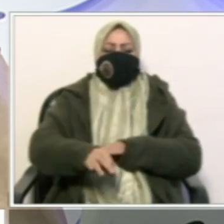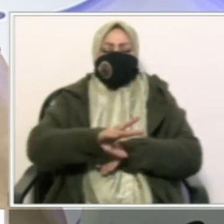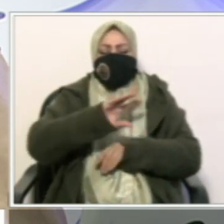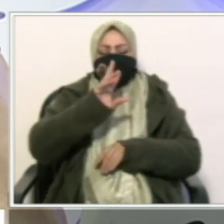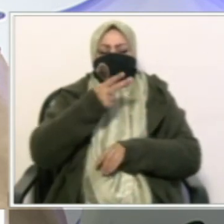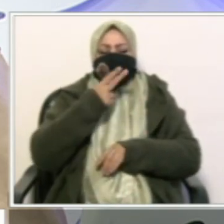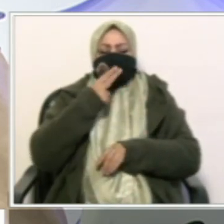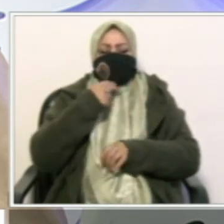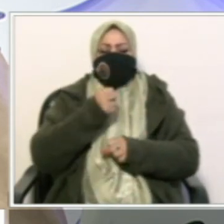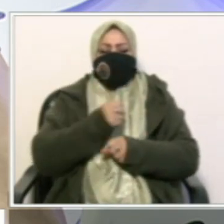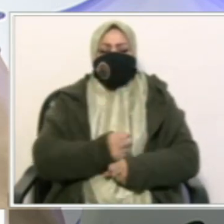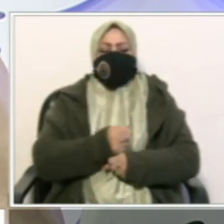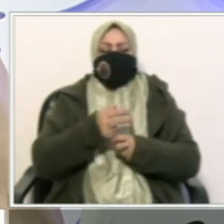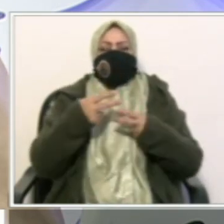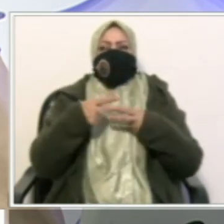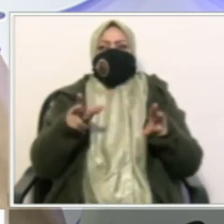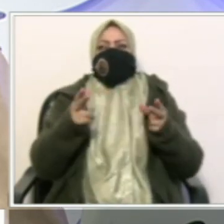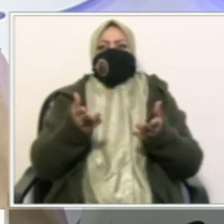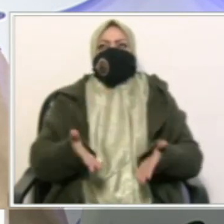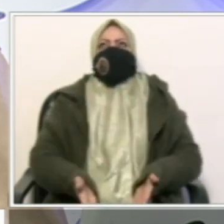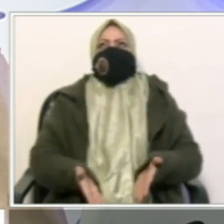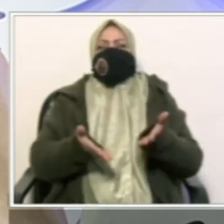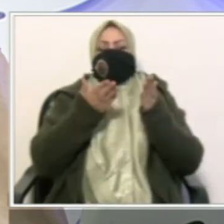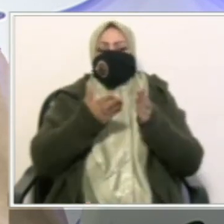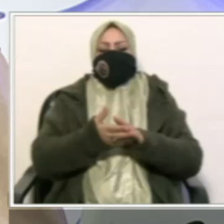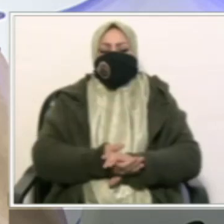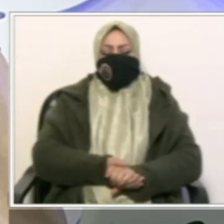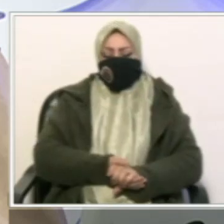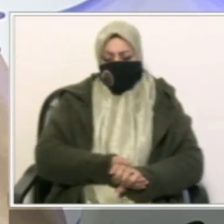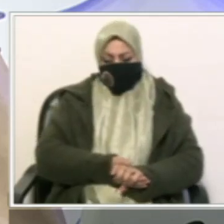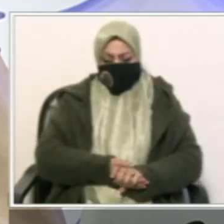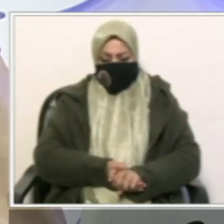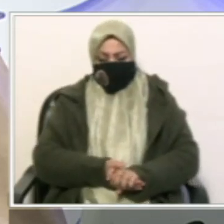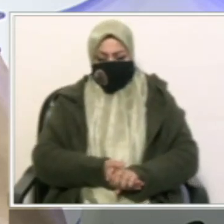جرحانا. والسلام عليكم ورحمة الله وبركاته. بارك الله فيك.